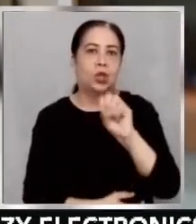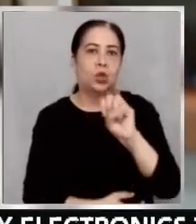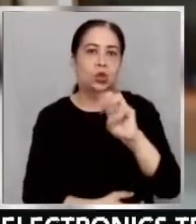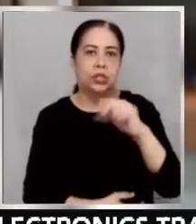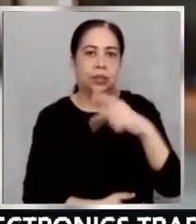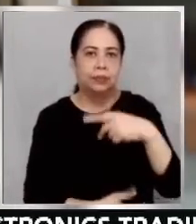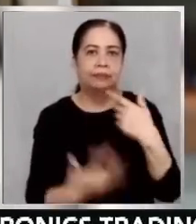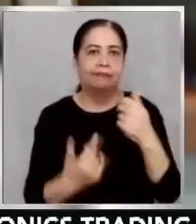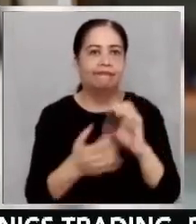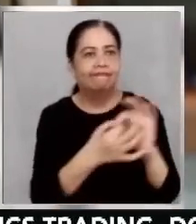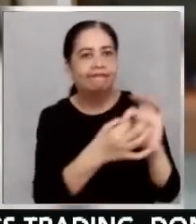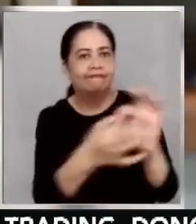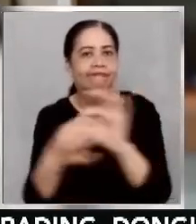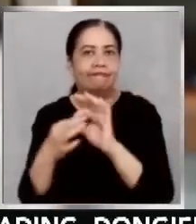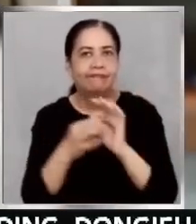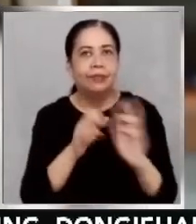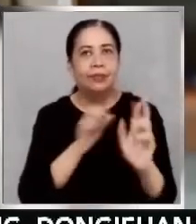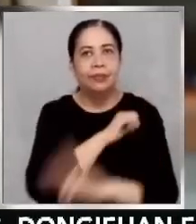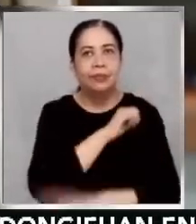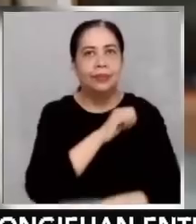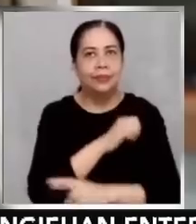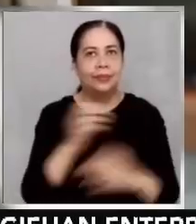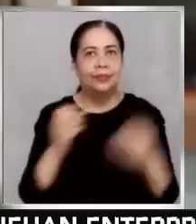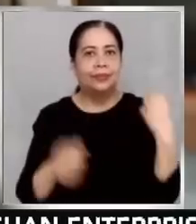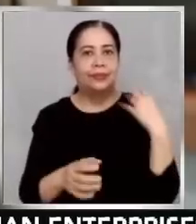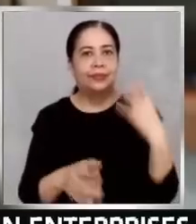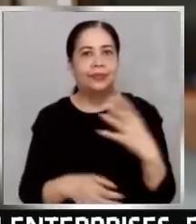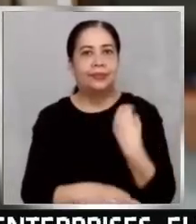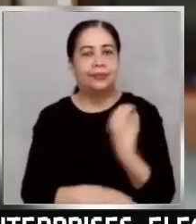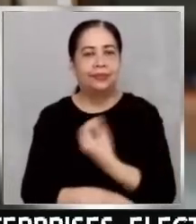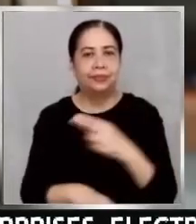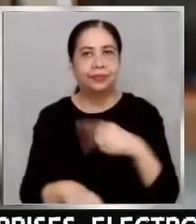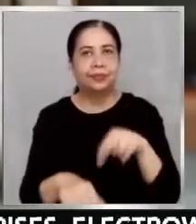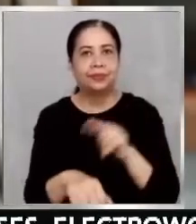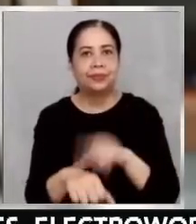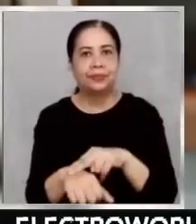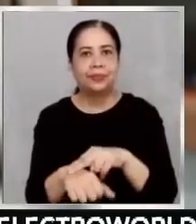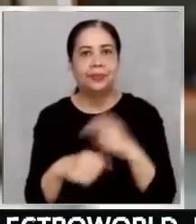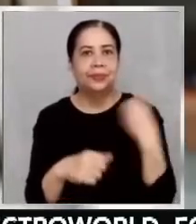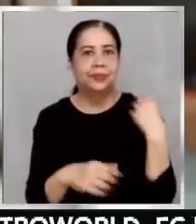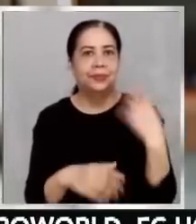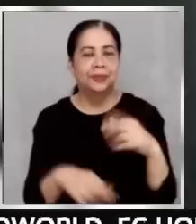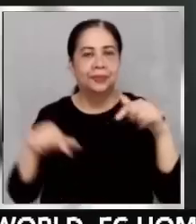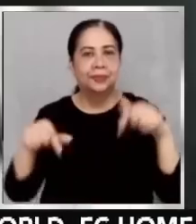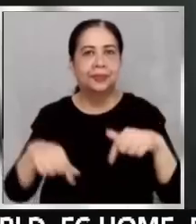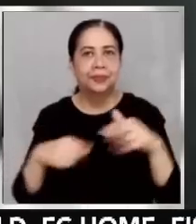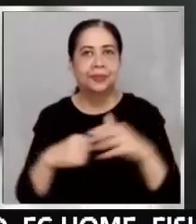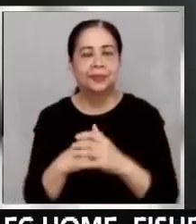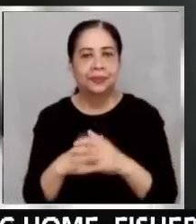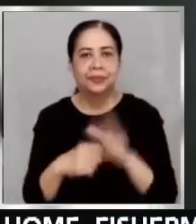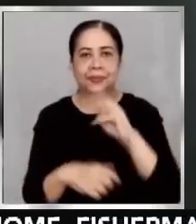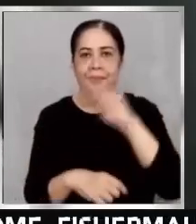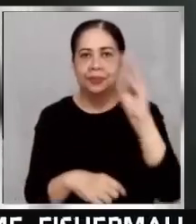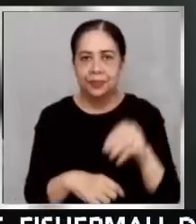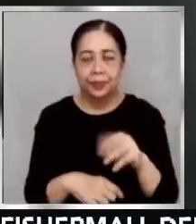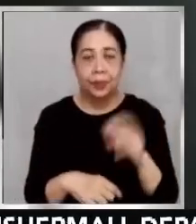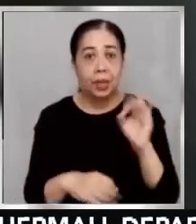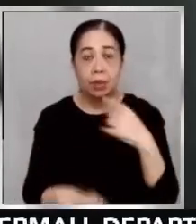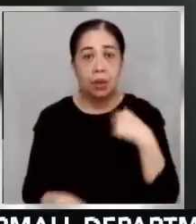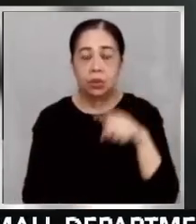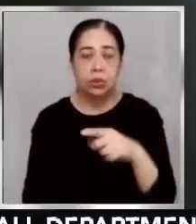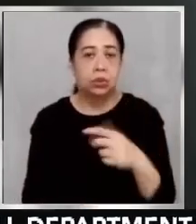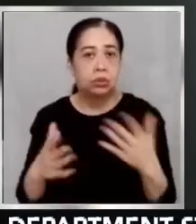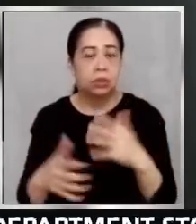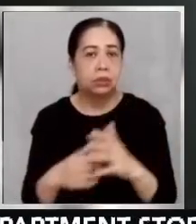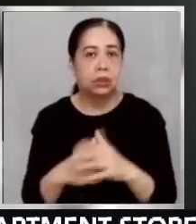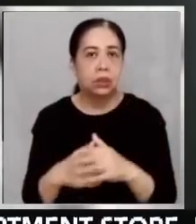bonding ang aming mga regional officers tsaka ang aming mga national officers dito sa Manila. Kung andun po ako, malamang